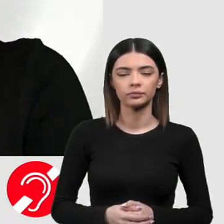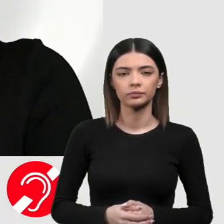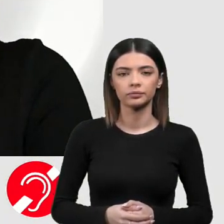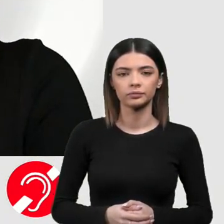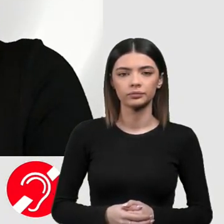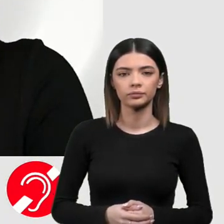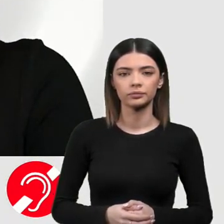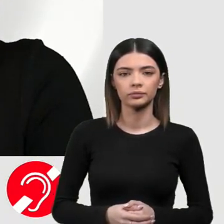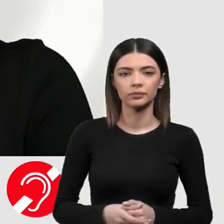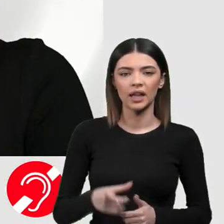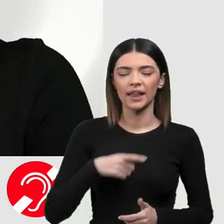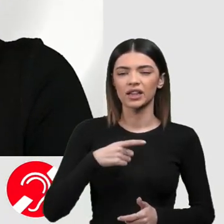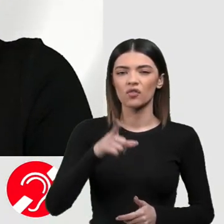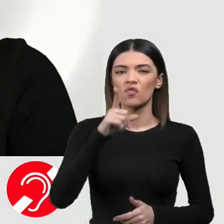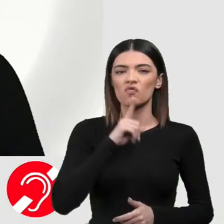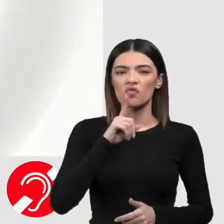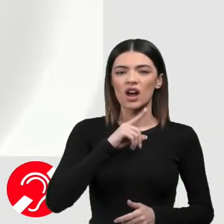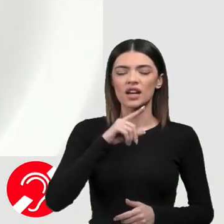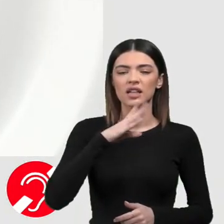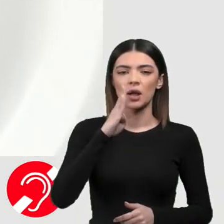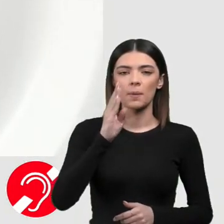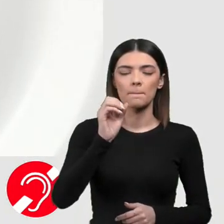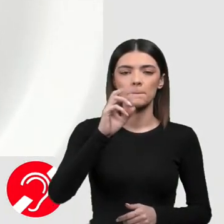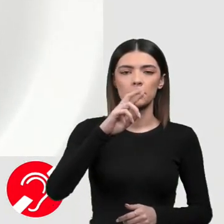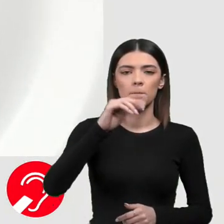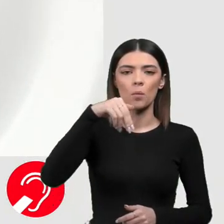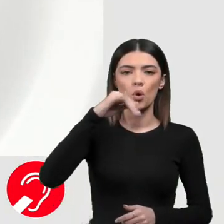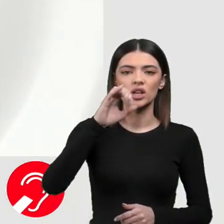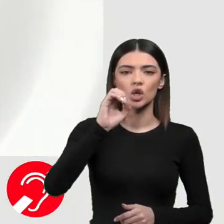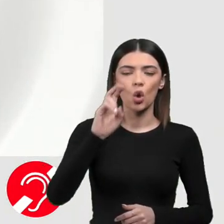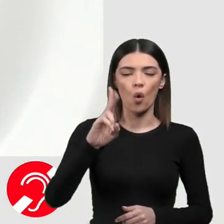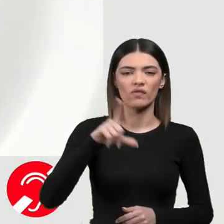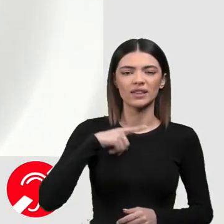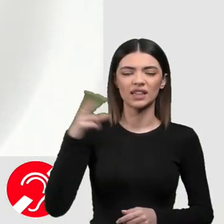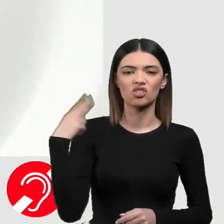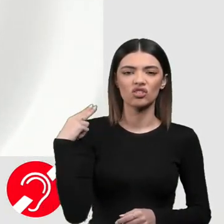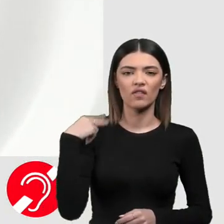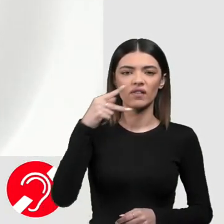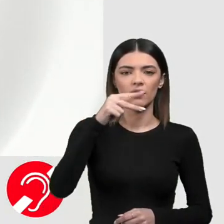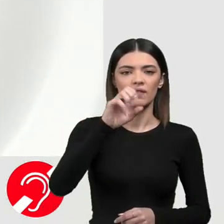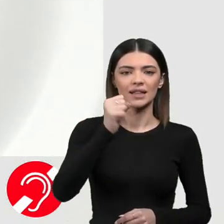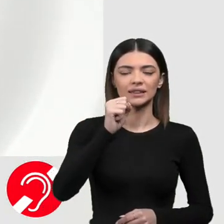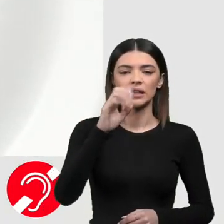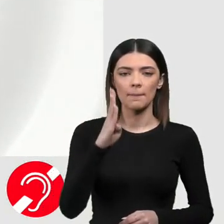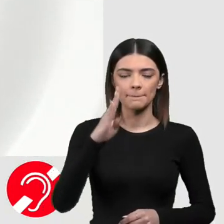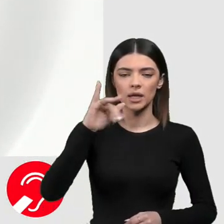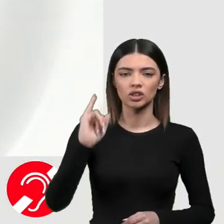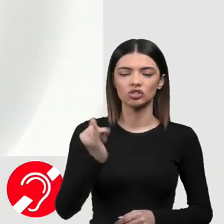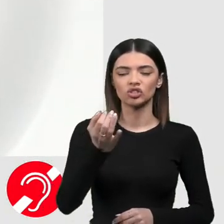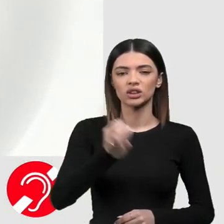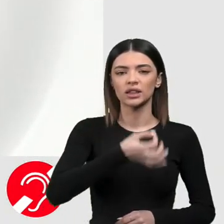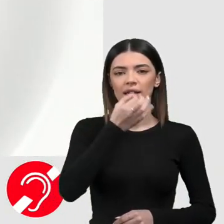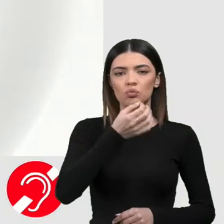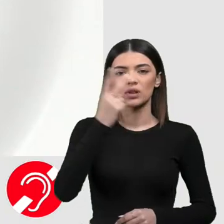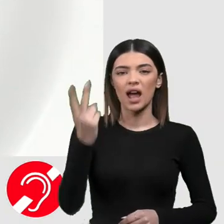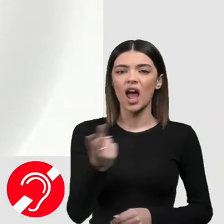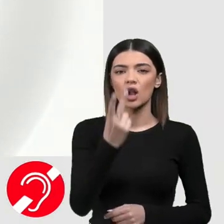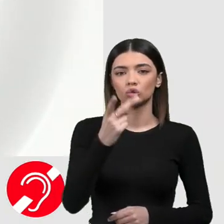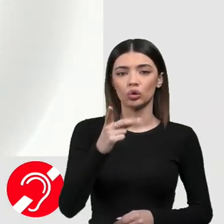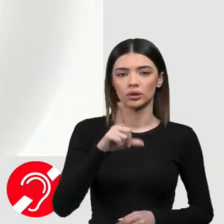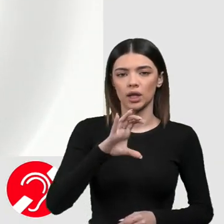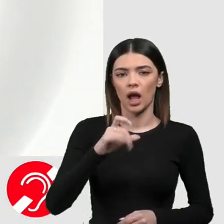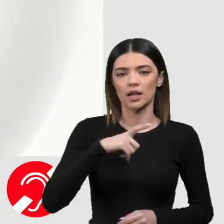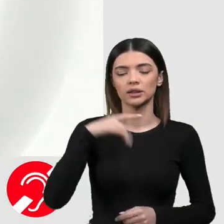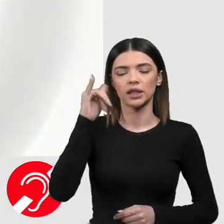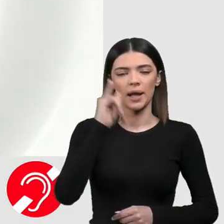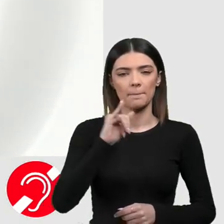Foarte rar Alexander Bornikov, care este directorul FSB și a spune al doilea cel mai important